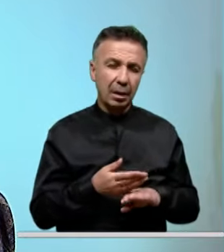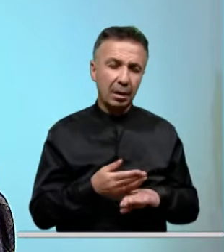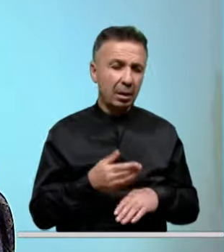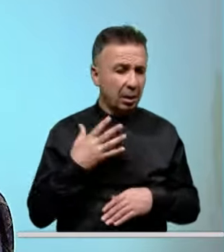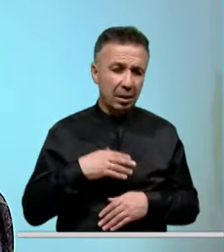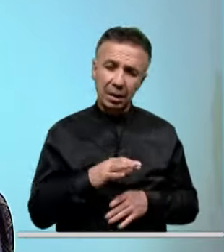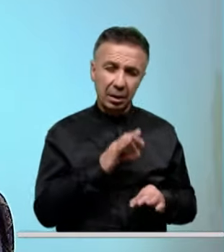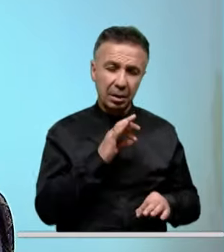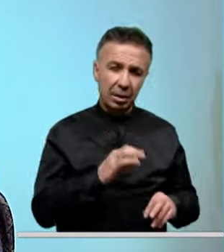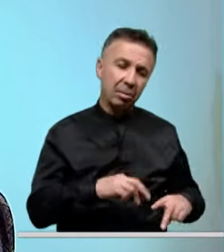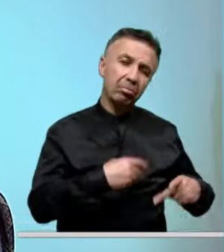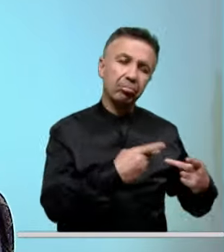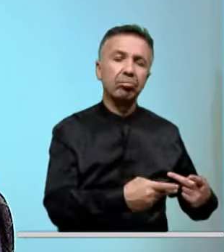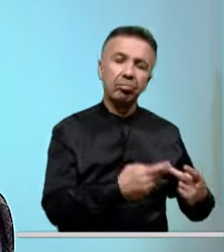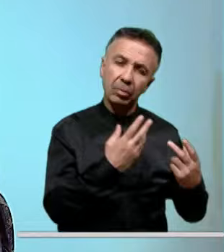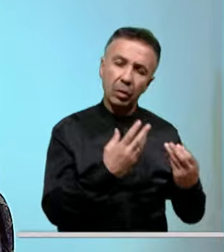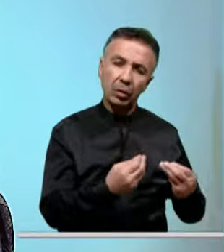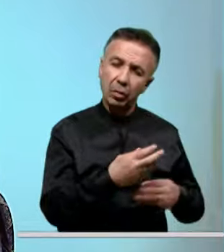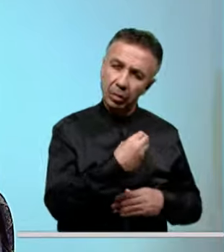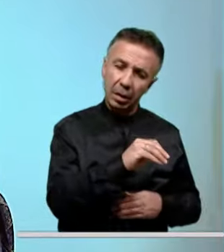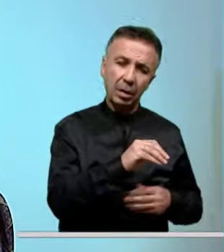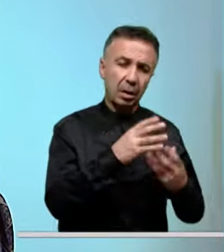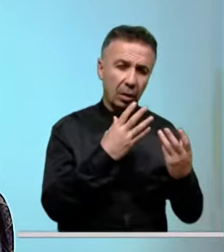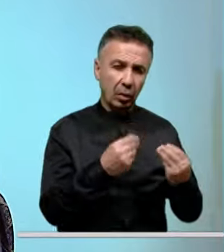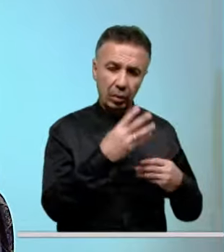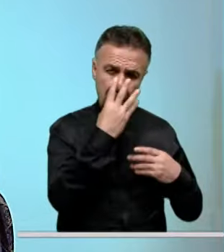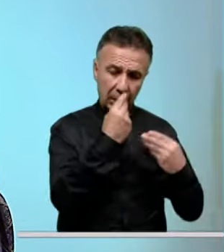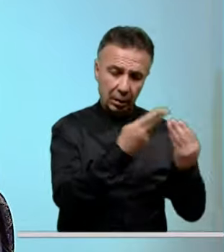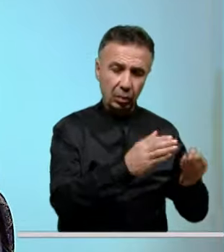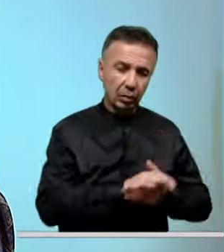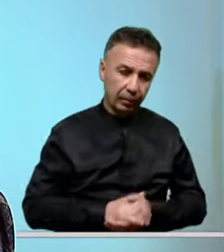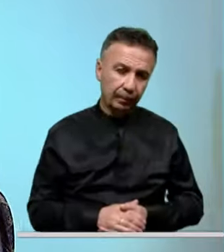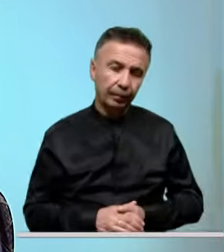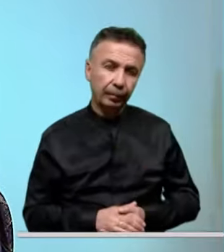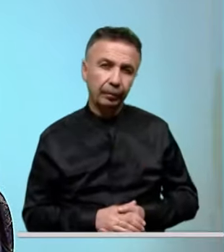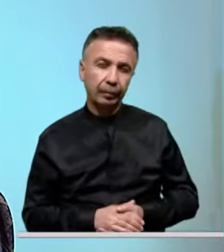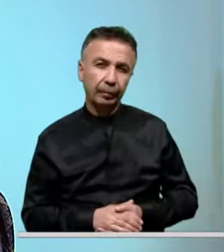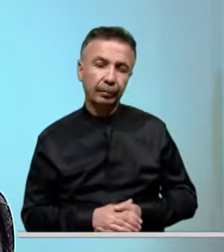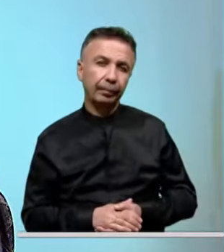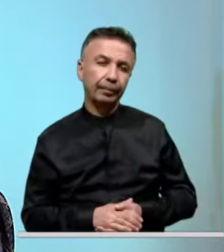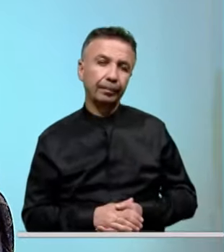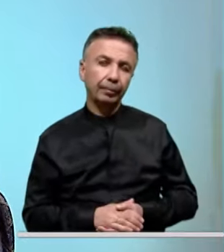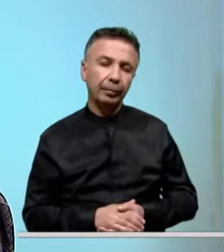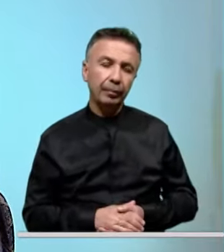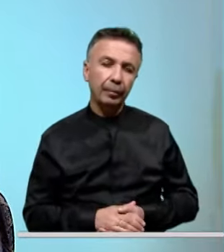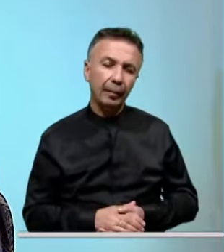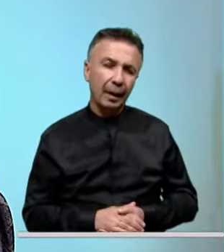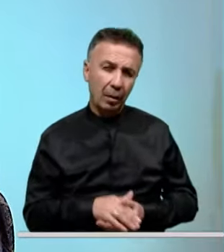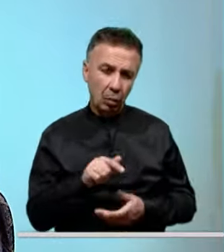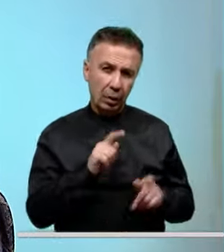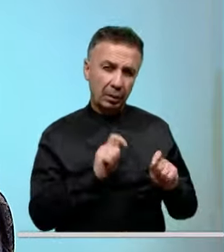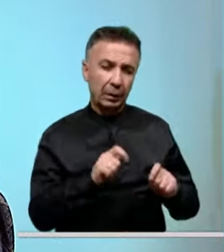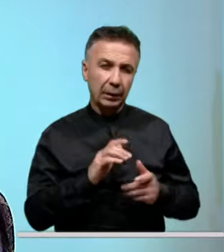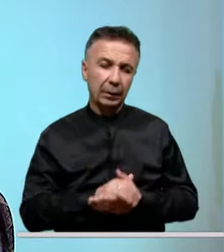şekilde kullanabilir. Bunu satabilirdi de beyefendinin babası bir başkasına. Ve bunu yaparken